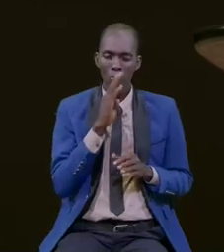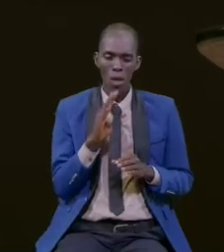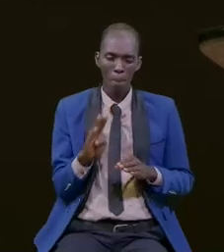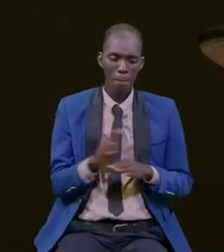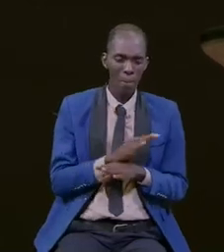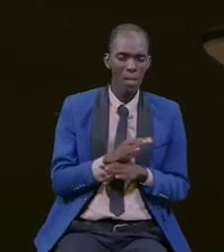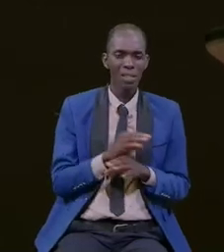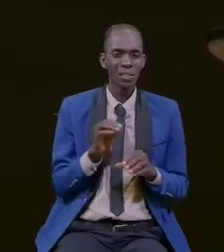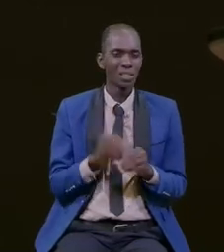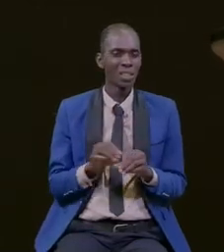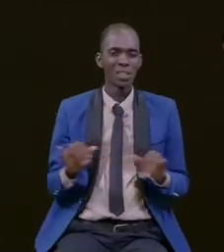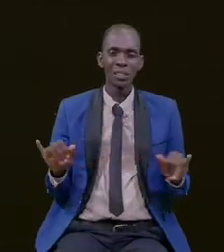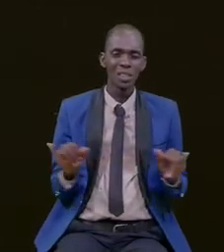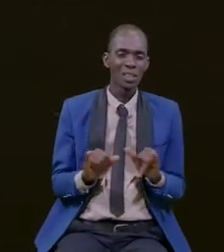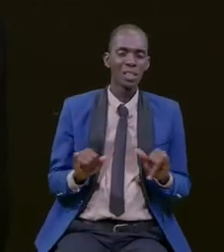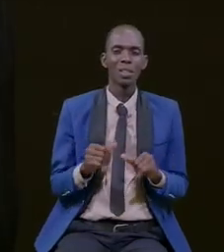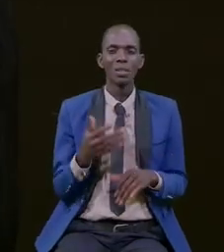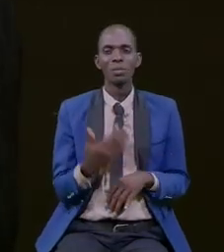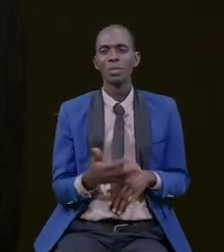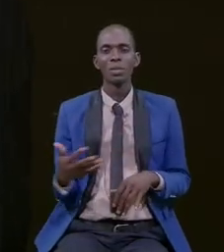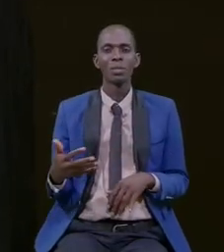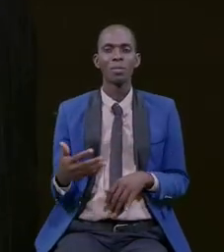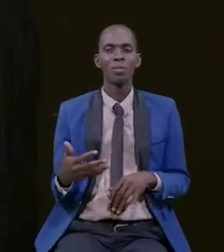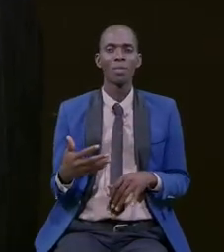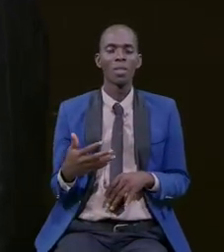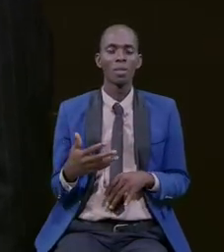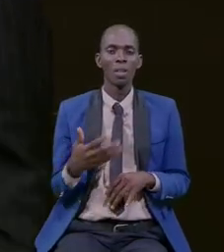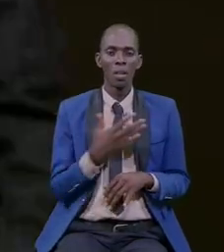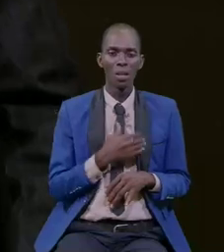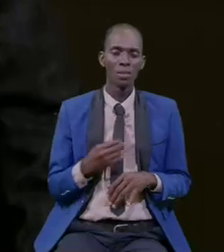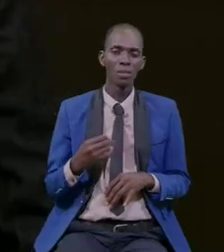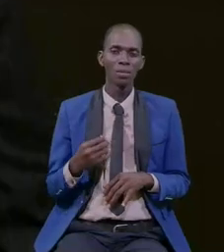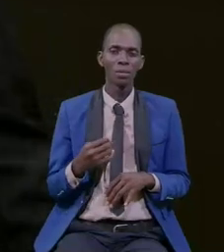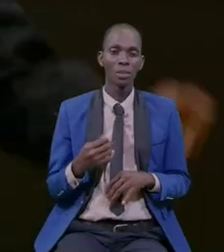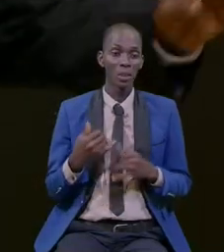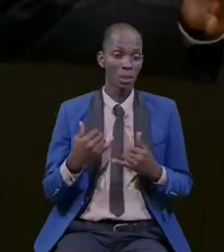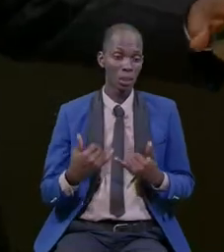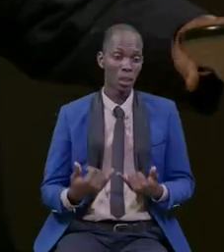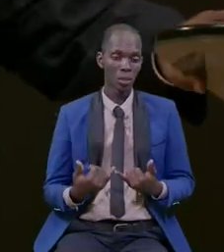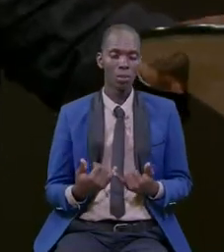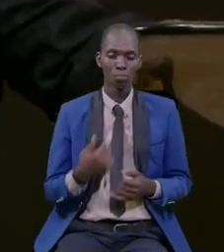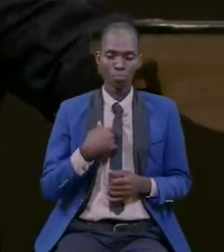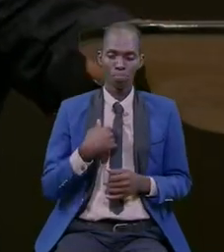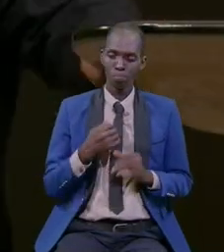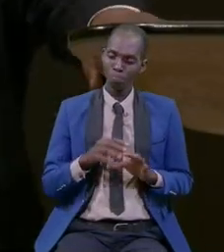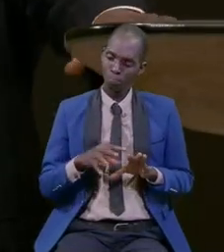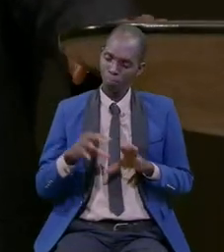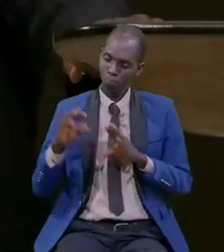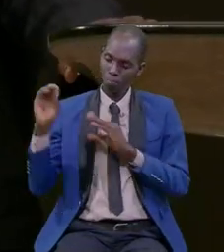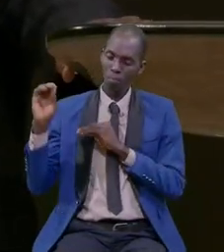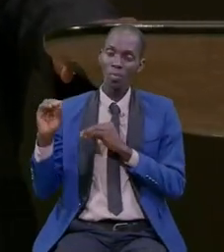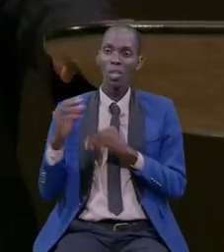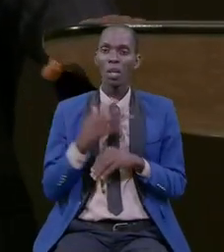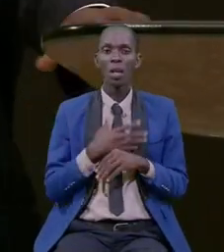mêmes choses dans lesquelles j'étais occupé et je suis en train de partir et le monde